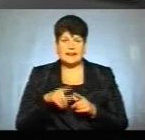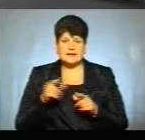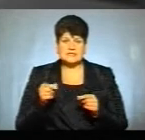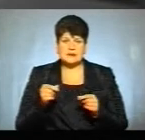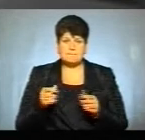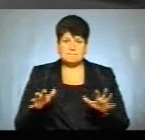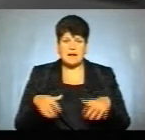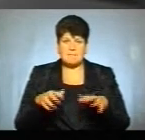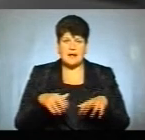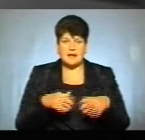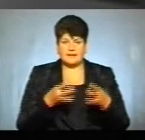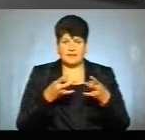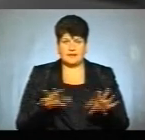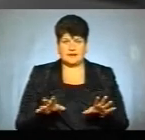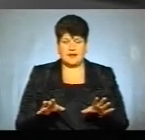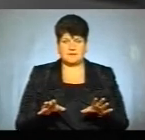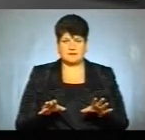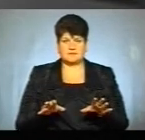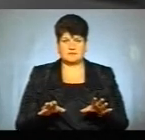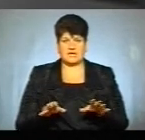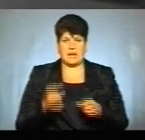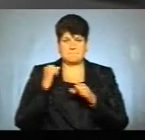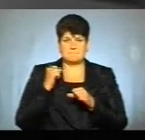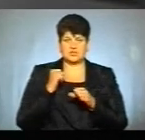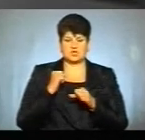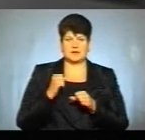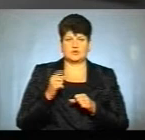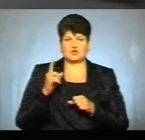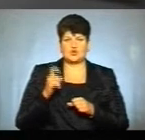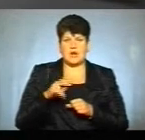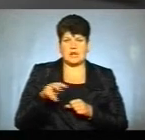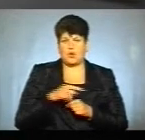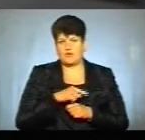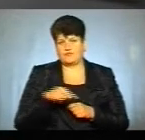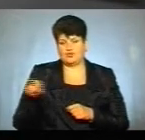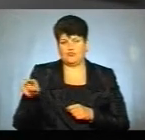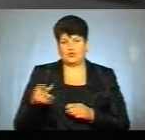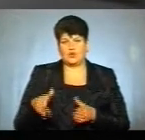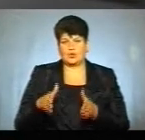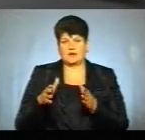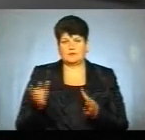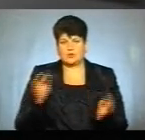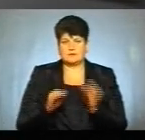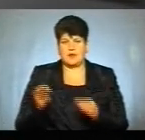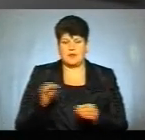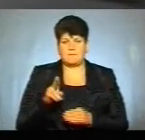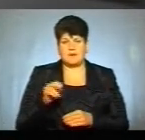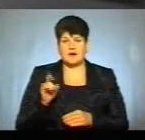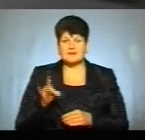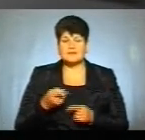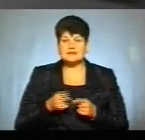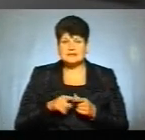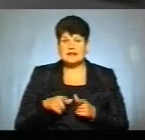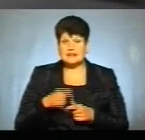прибирати, так як стоять мішки ті 100-літрові вздовж доріг і позрібали в парку. Це листя